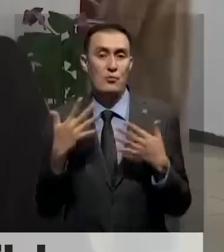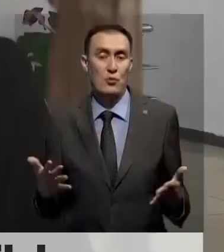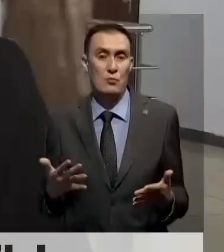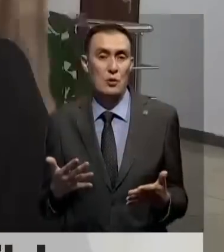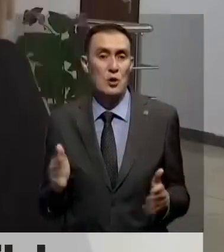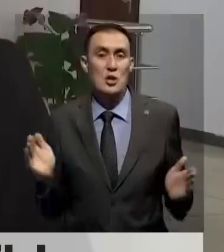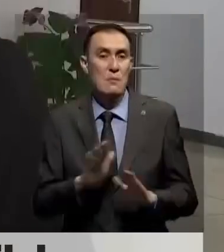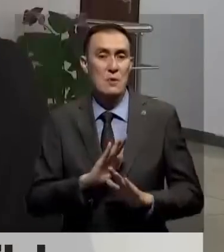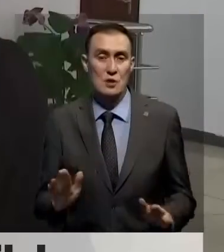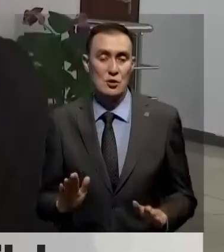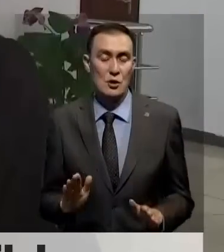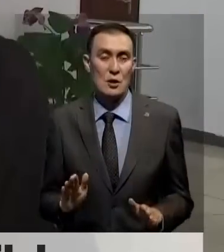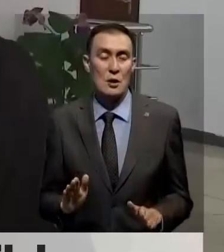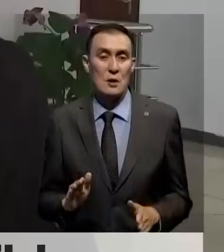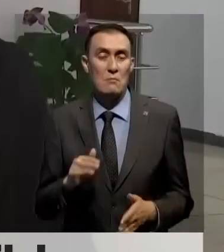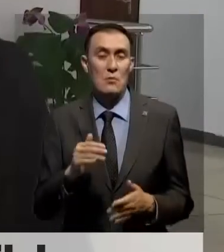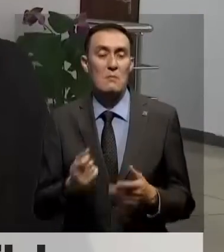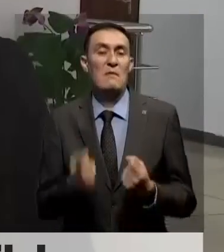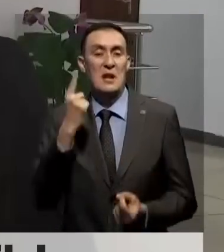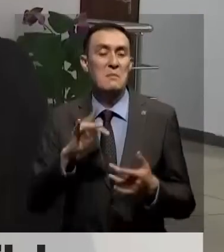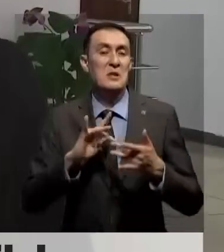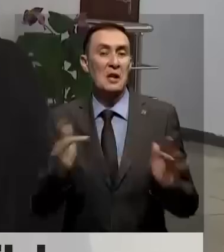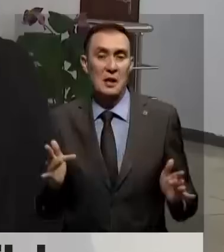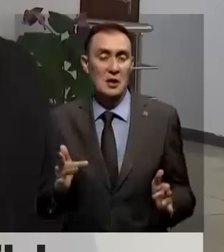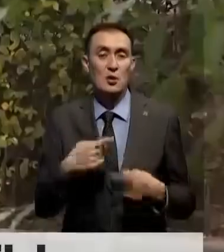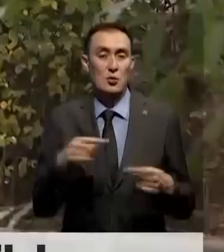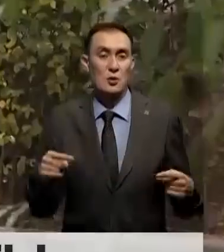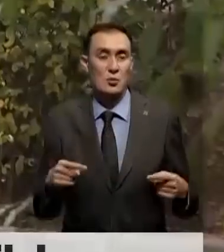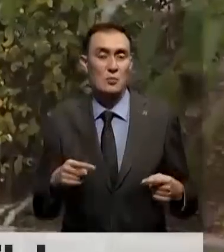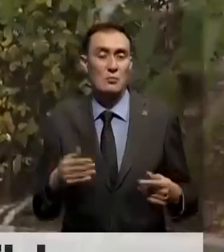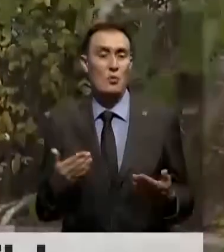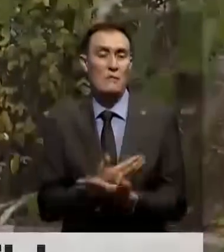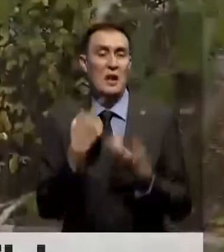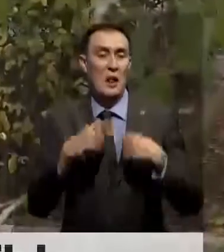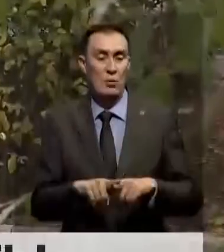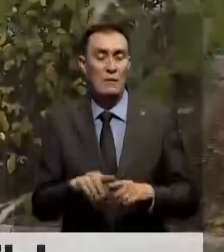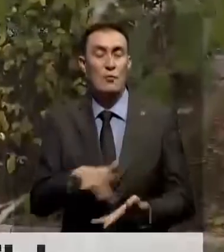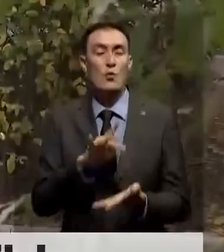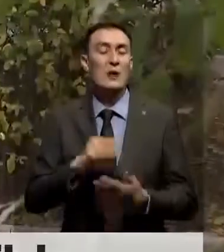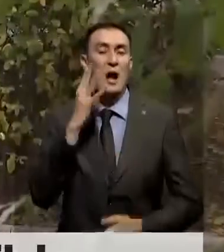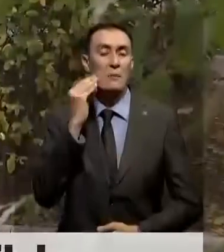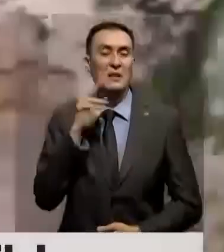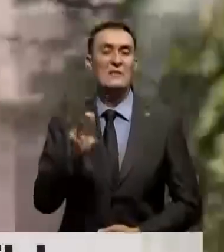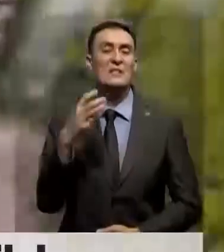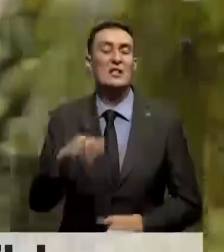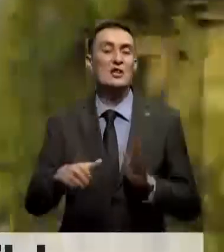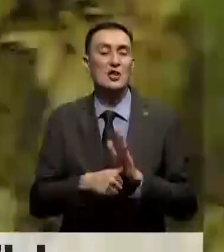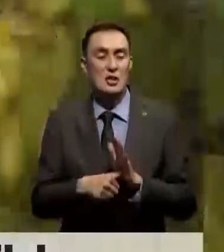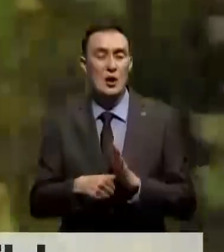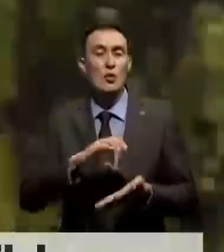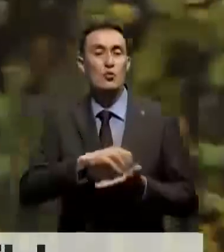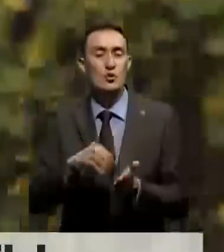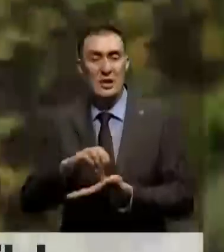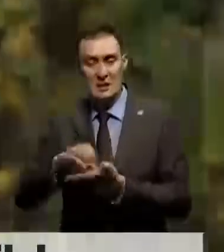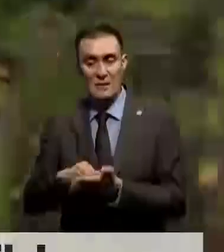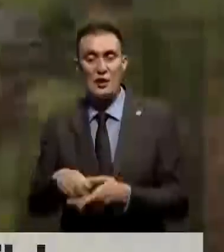не уменьшились в связи с интернетом и всем прочим. В Алматы 236 доставочных участков,